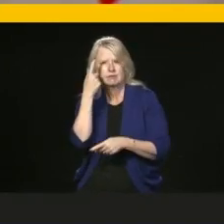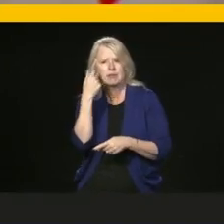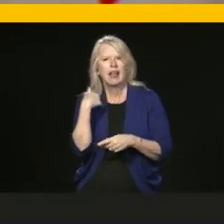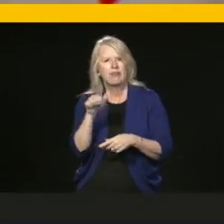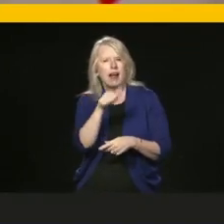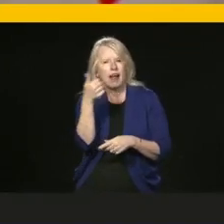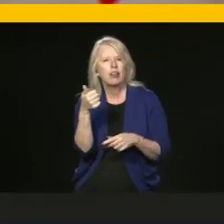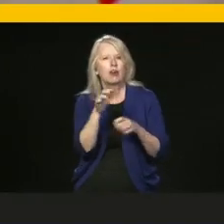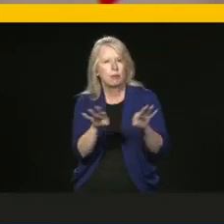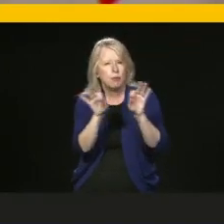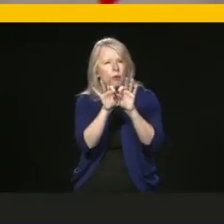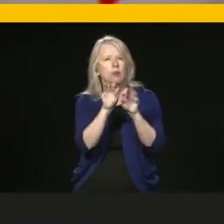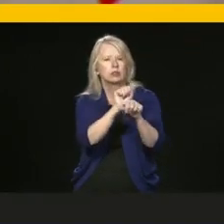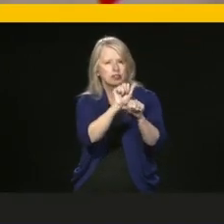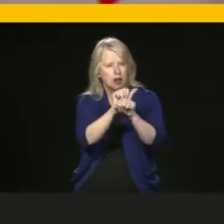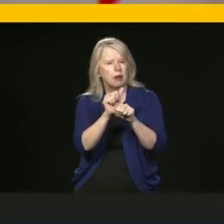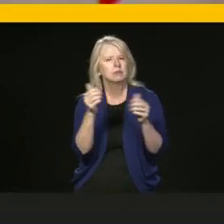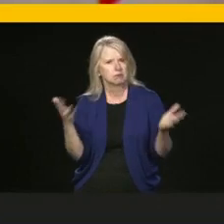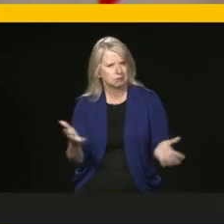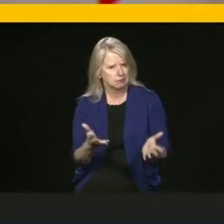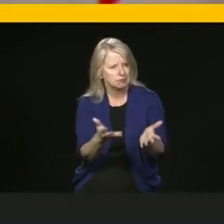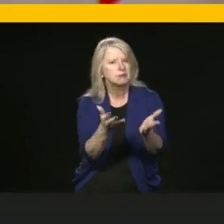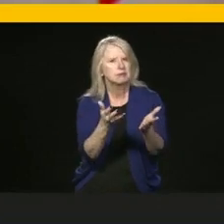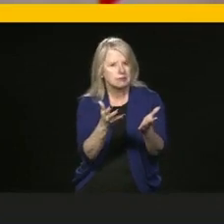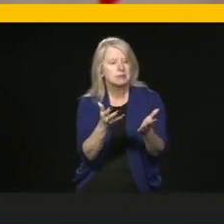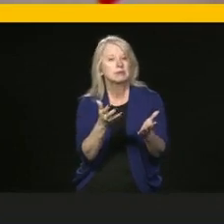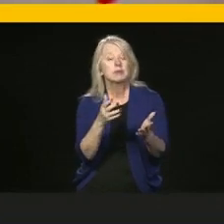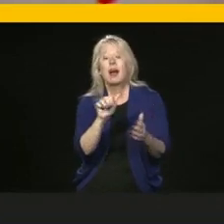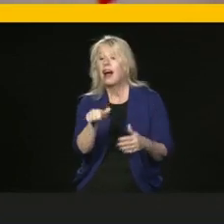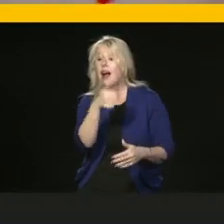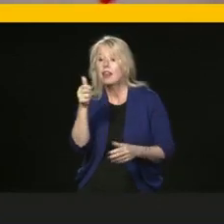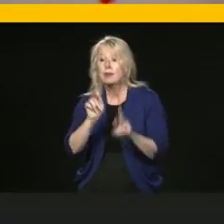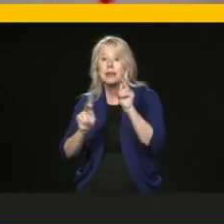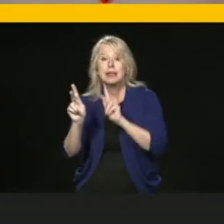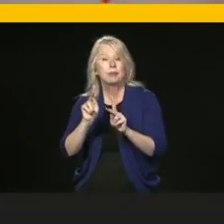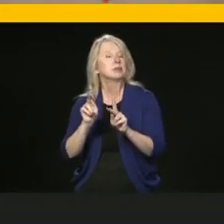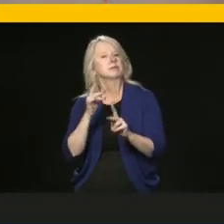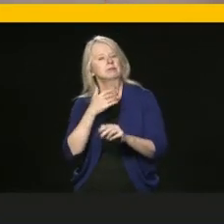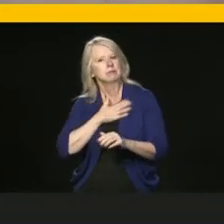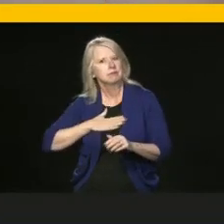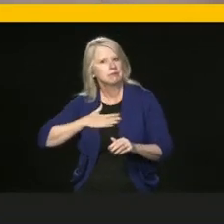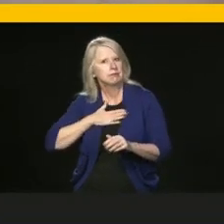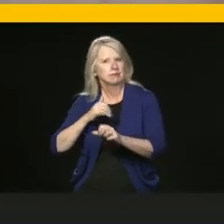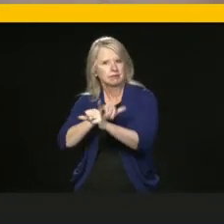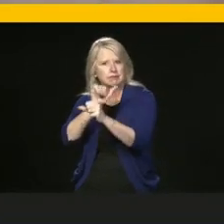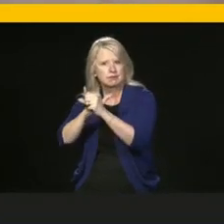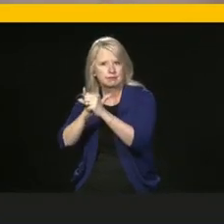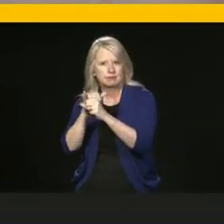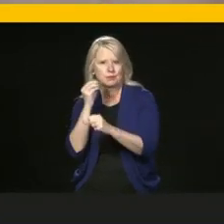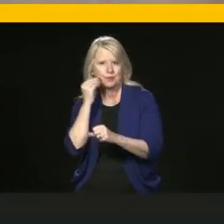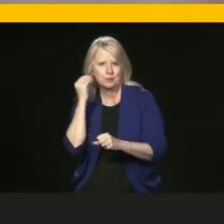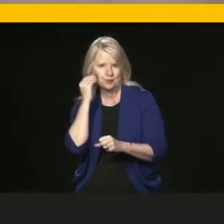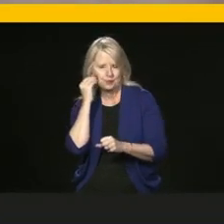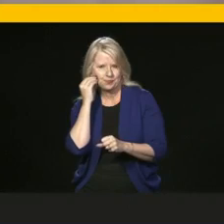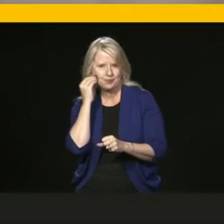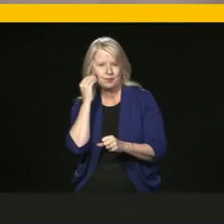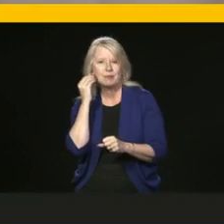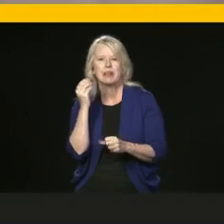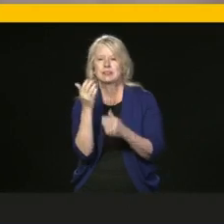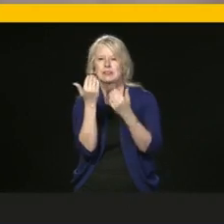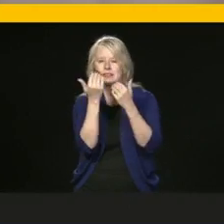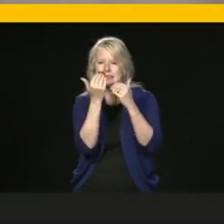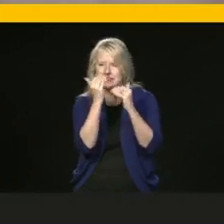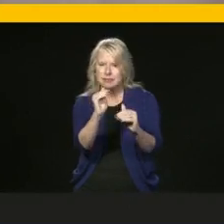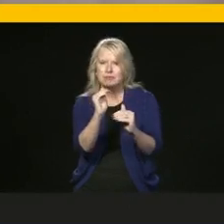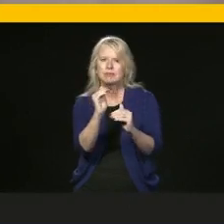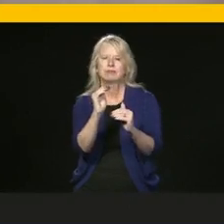But everyone else, please stay at home. Limit or eliminate contact with people at higher